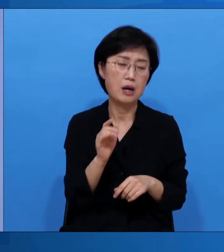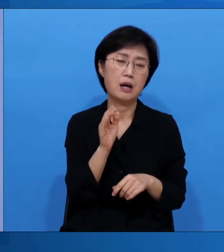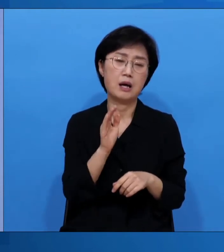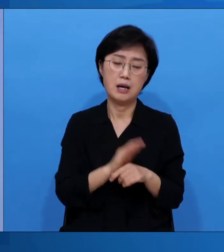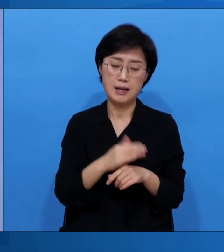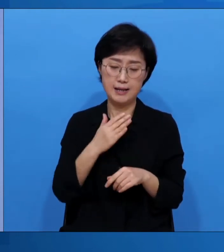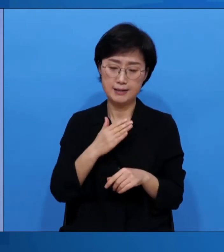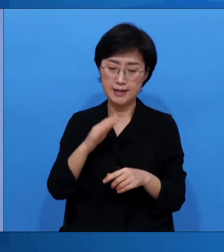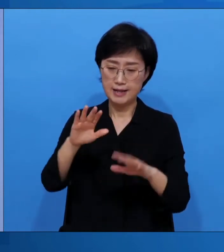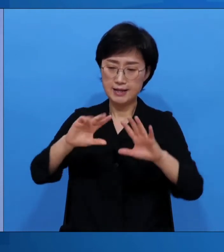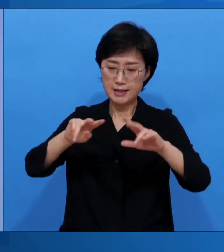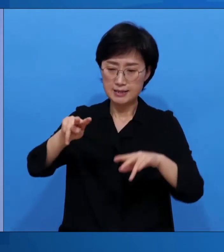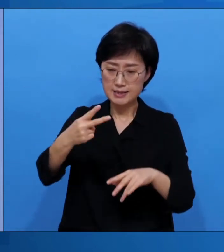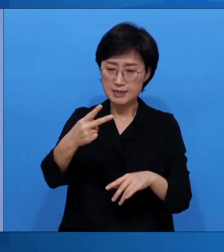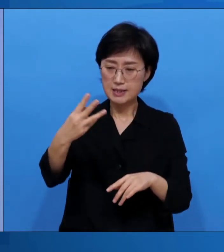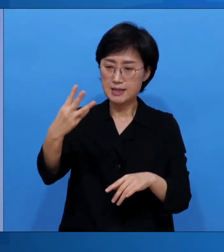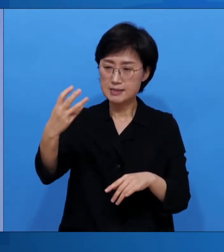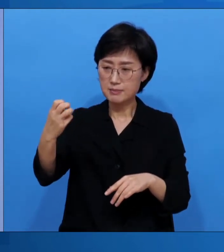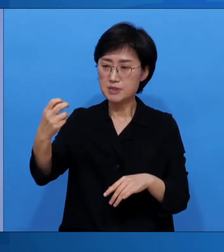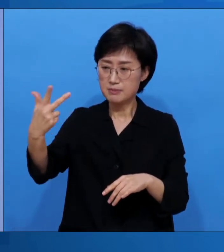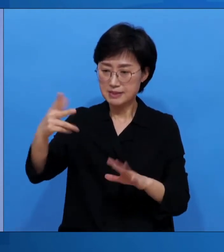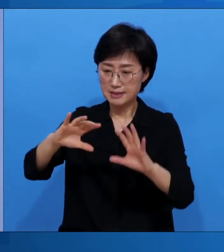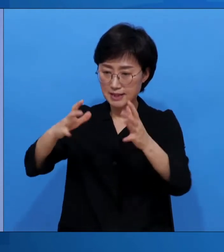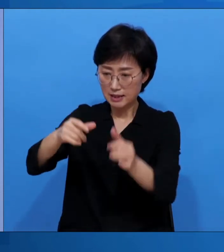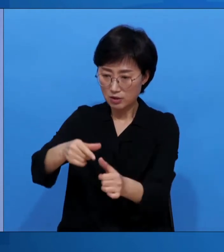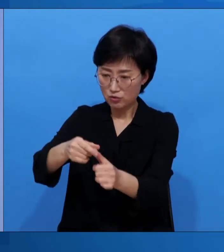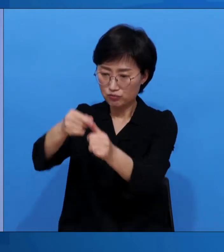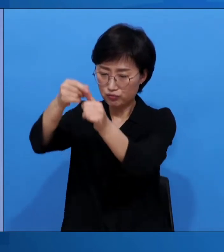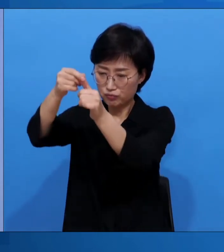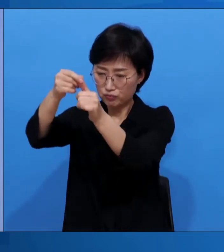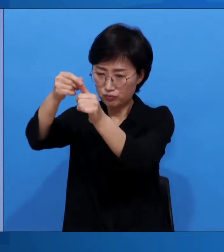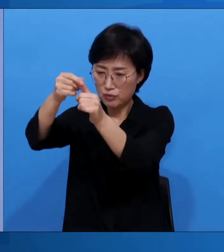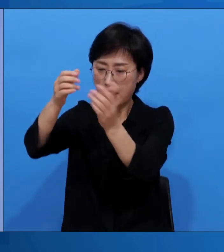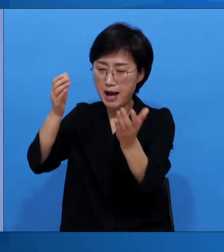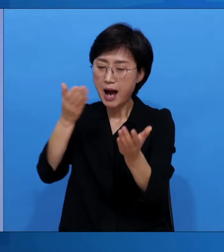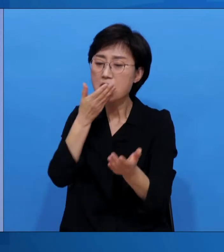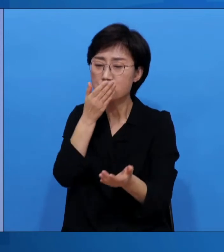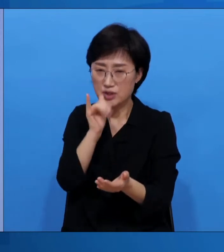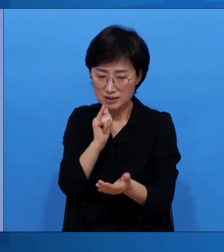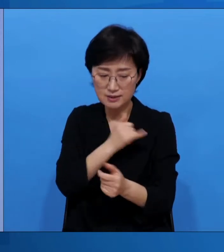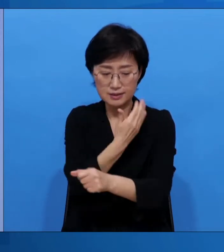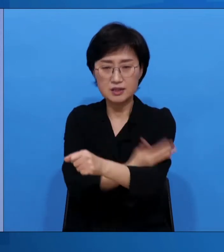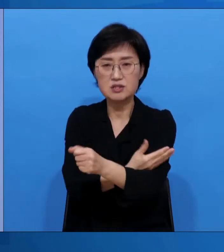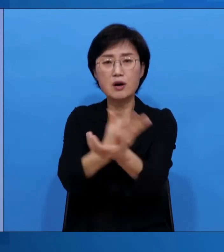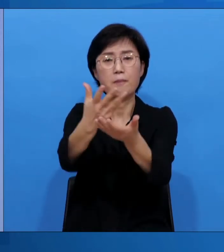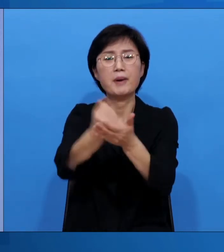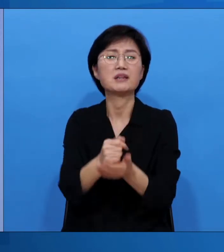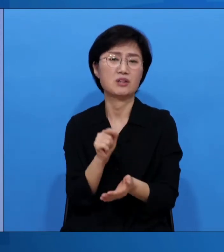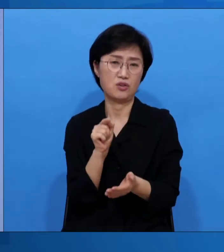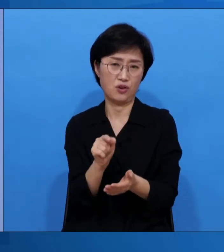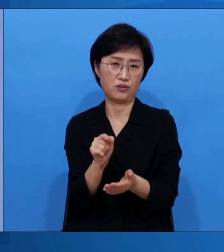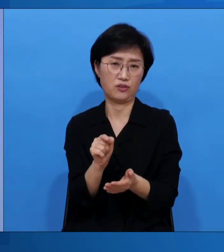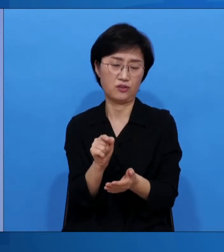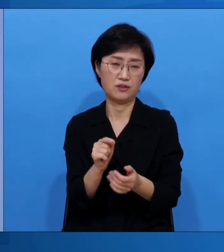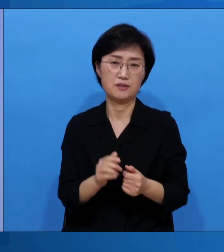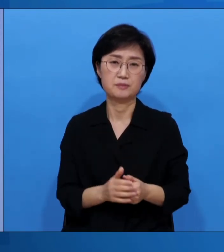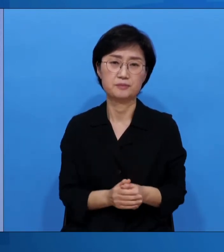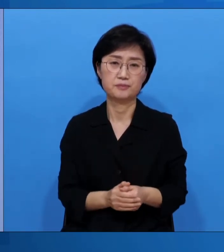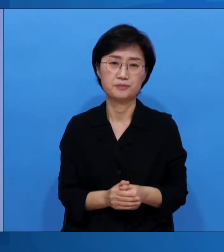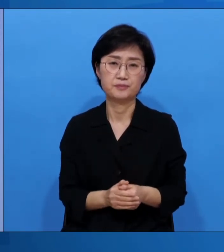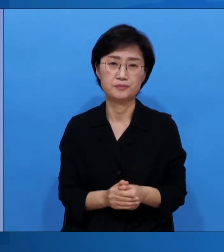능력을 회복하는 So 거예요. the answers that you must receive in evangelism is for you to receive and restore the power to save the 237 nations. 자,